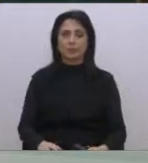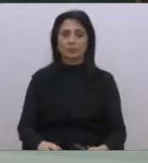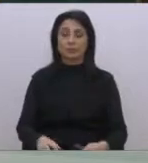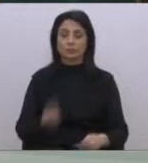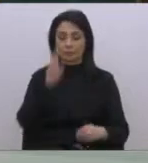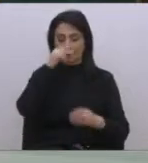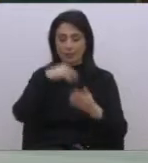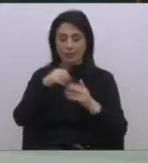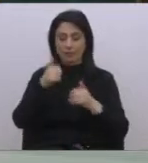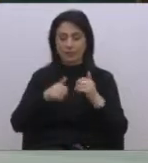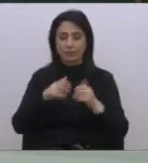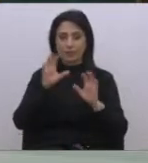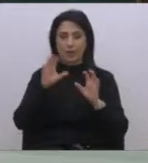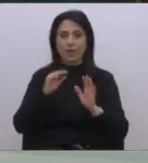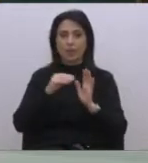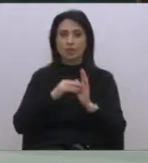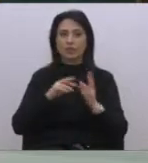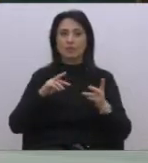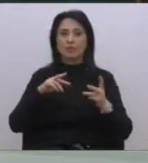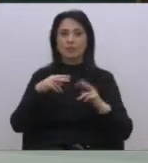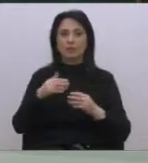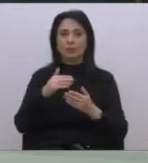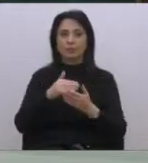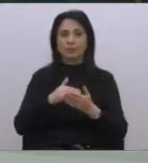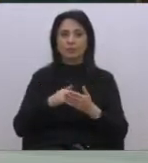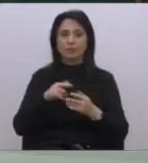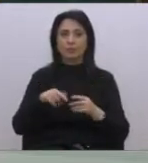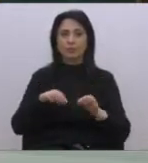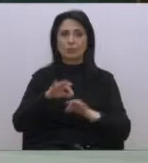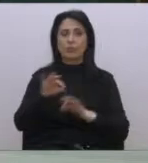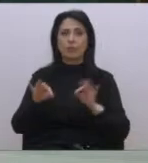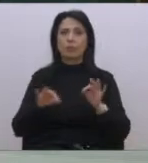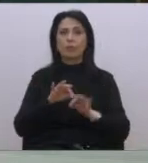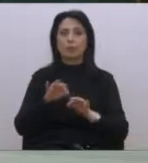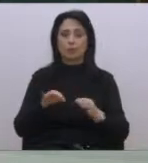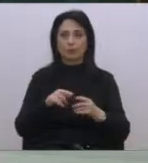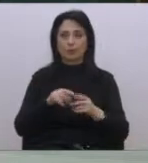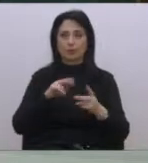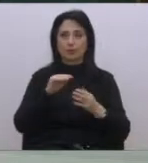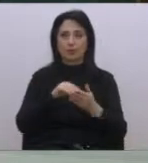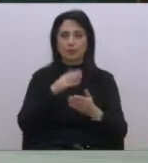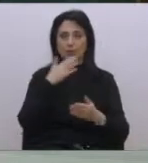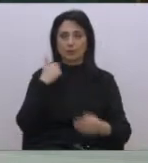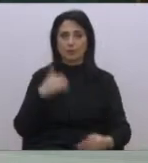Sahamtul și scutul obișnuit să fie ca nu-și cule va. Sahamtul și scutul obișnuit să fie ca nu-și cule va. Sahamtul